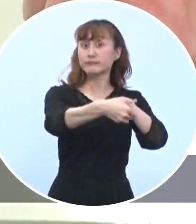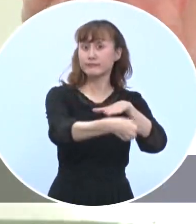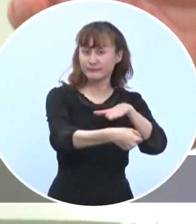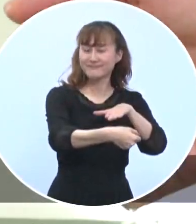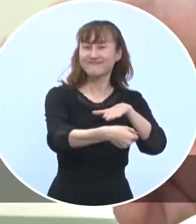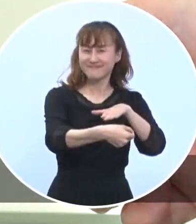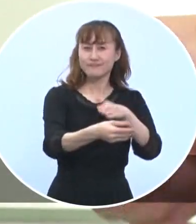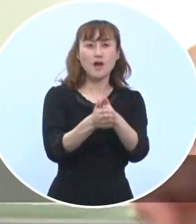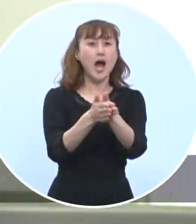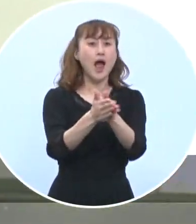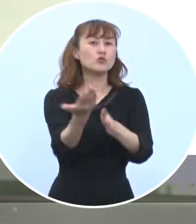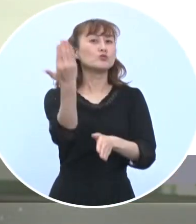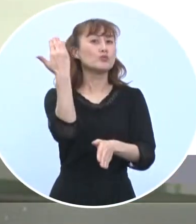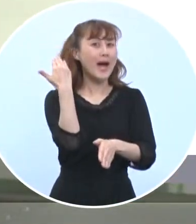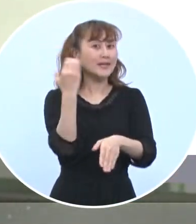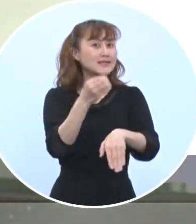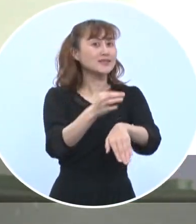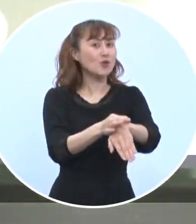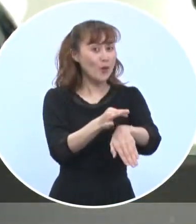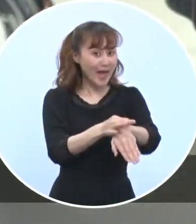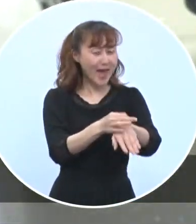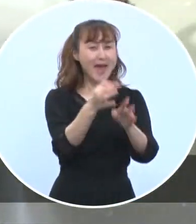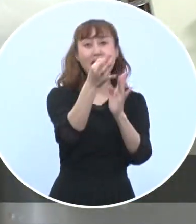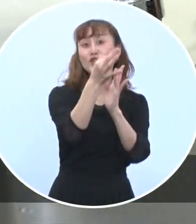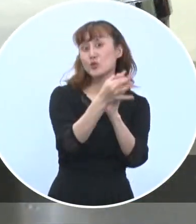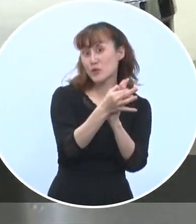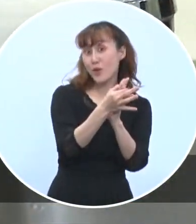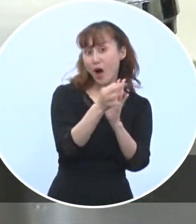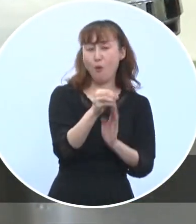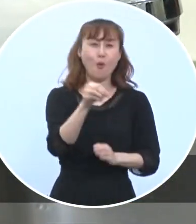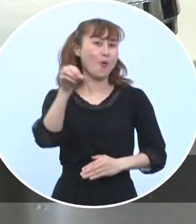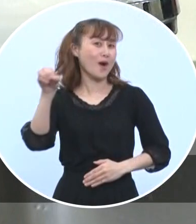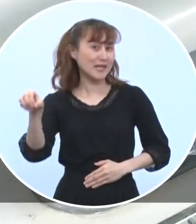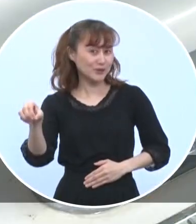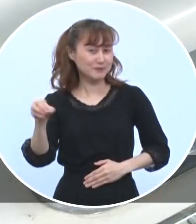いをする前に時計や指輪を外しておきましょう。